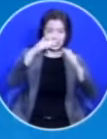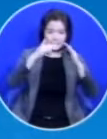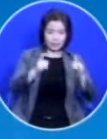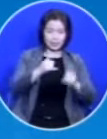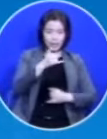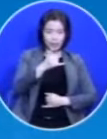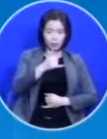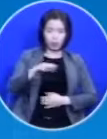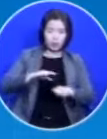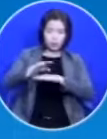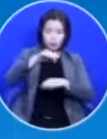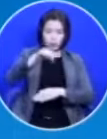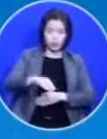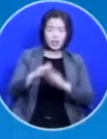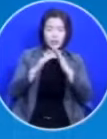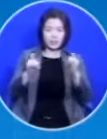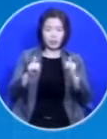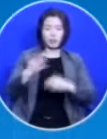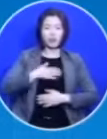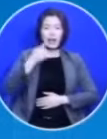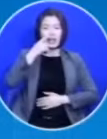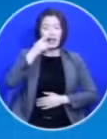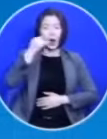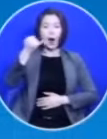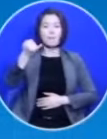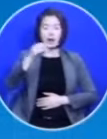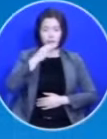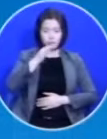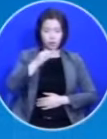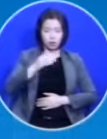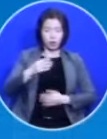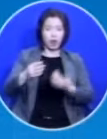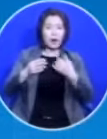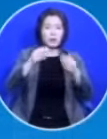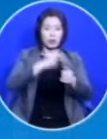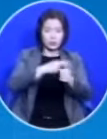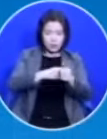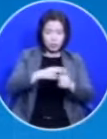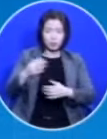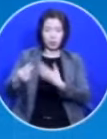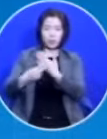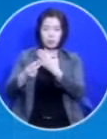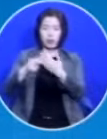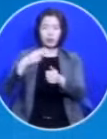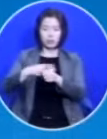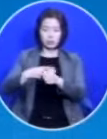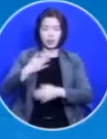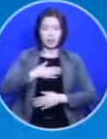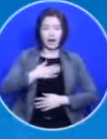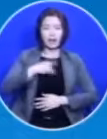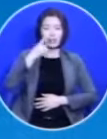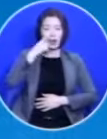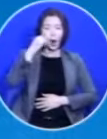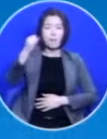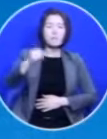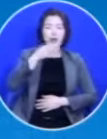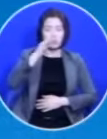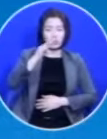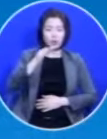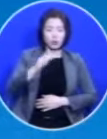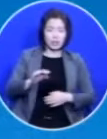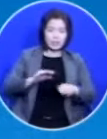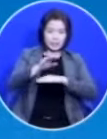요원도 나를 엄마라고 부른다 선생님도 마을 병원 의사들도 나를 엄마라고 부른다 차를 타고 지독히